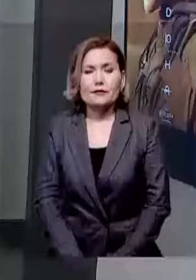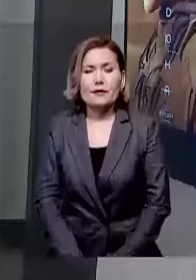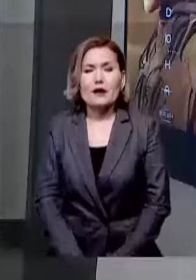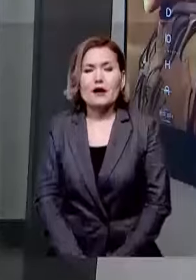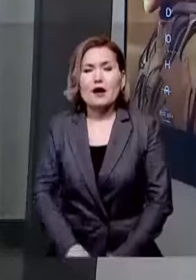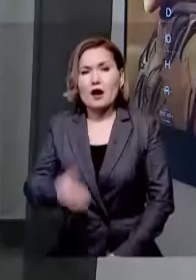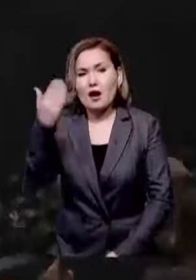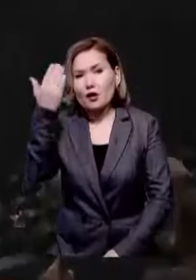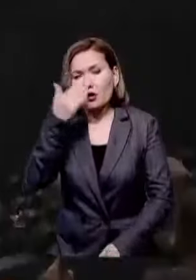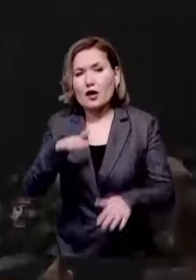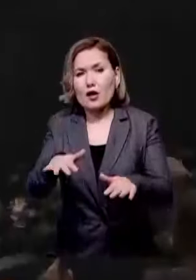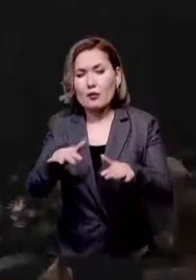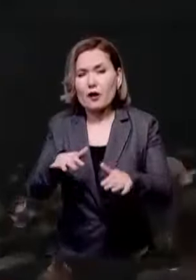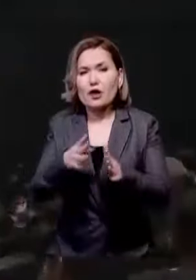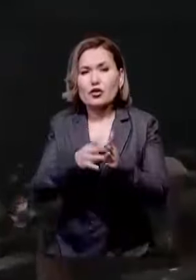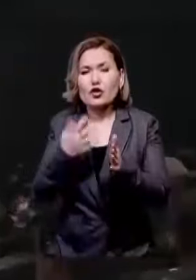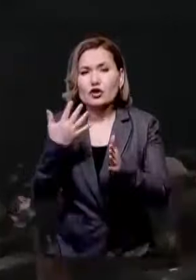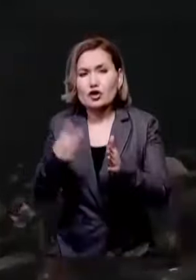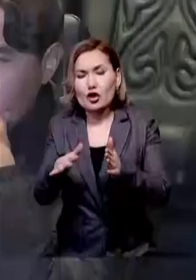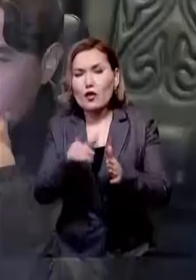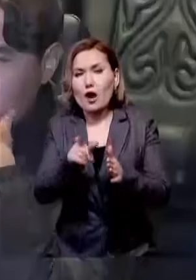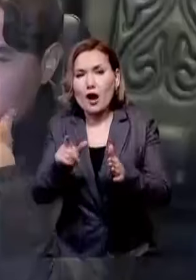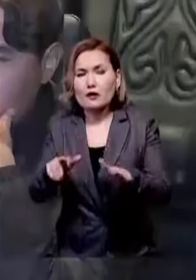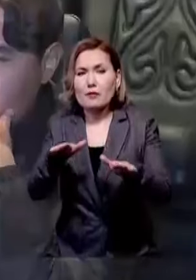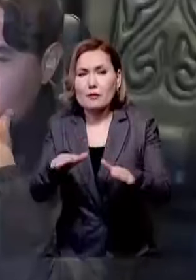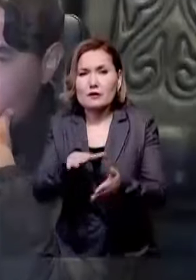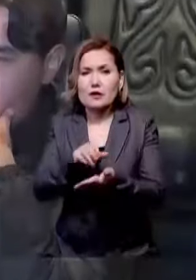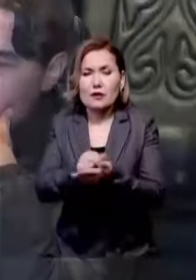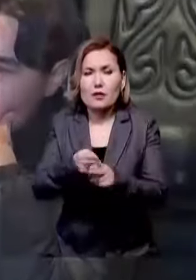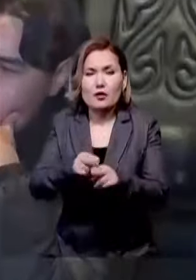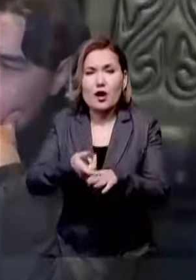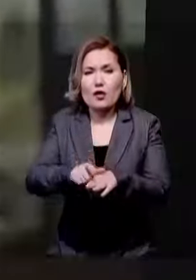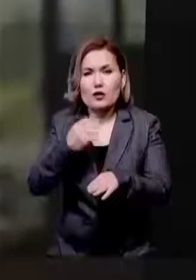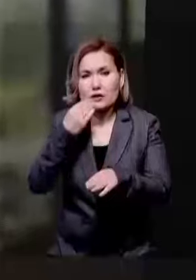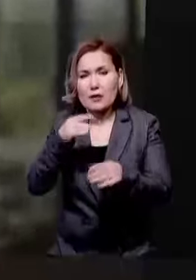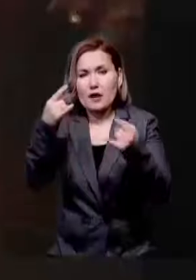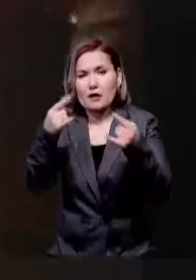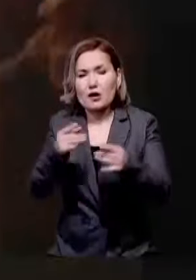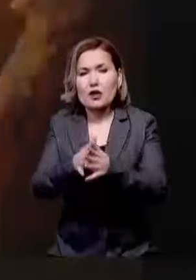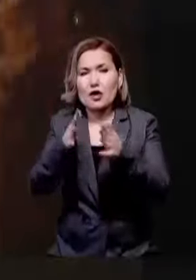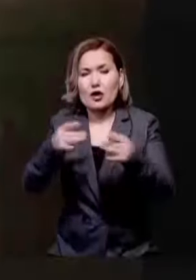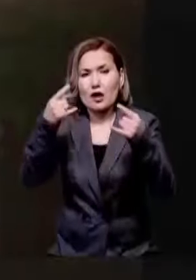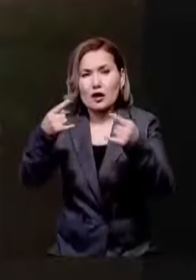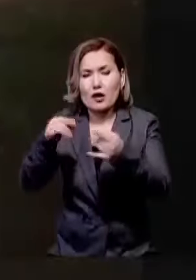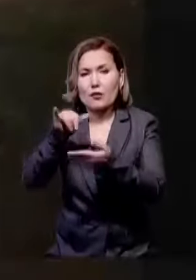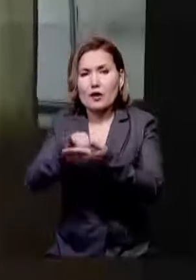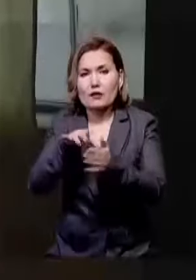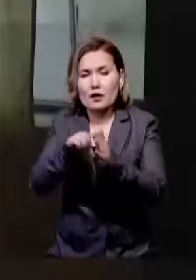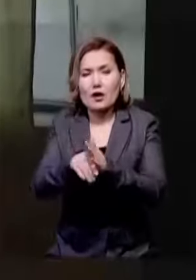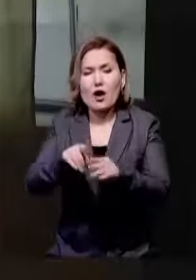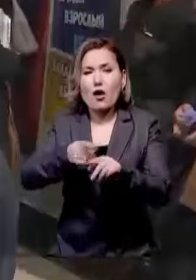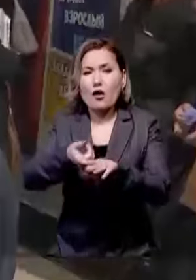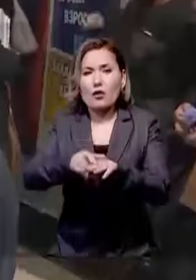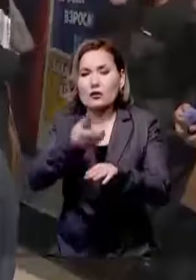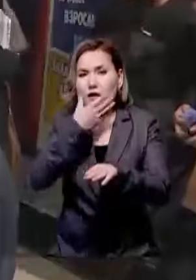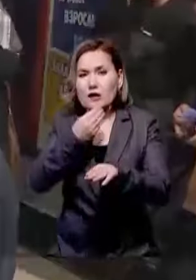Кинотеатр бір мезгілде 950 көрерменді қамтиды. Фильмнің жарқын бейнесін анық әрі сапалы көрсету үшін үлкен экрандар орнатылып, әсерлі дыбыстық